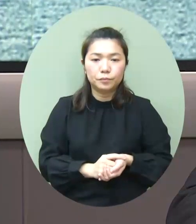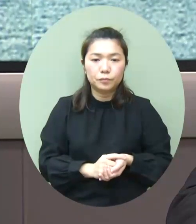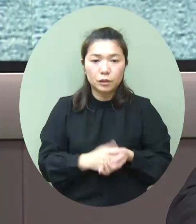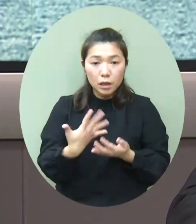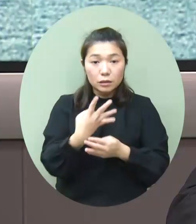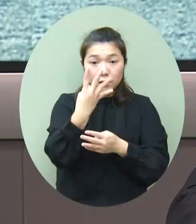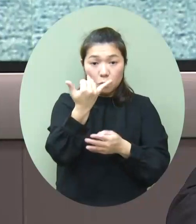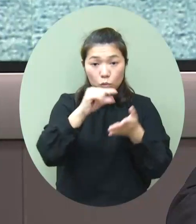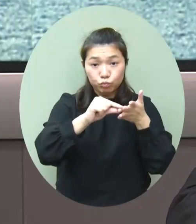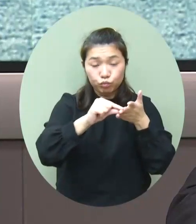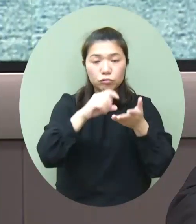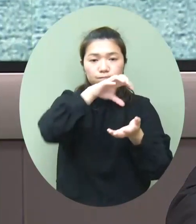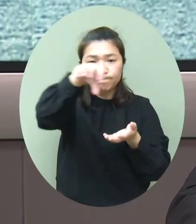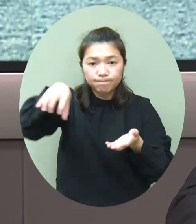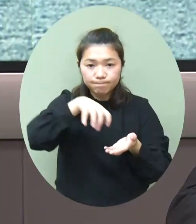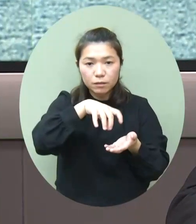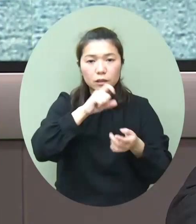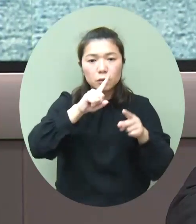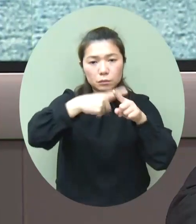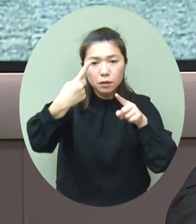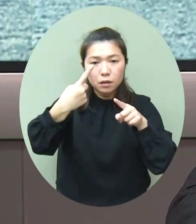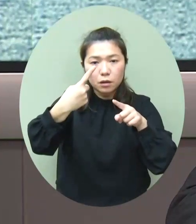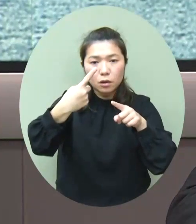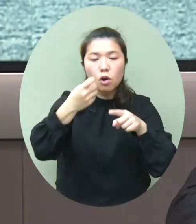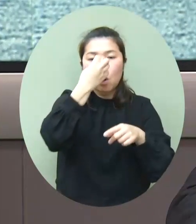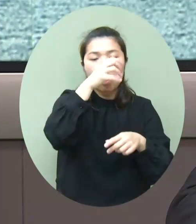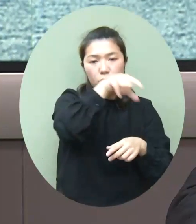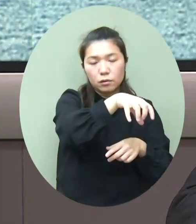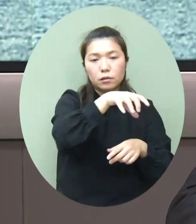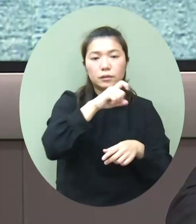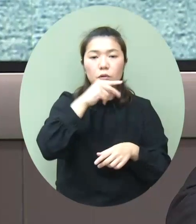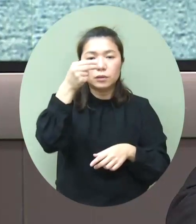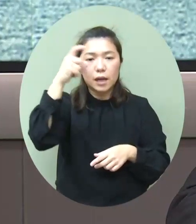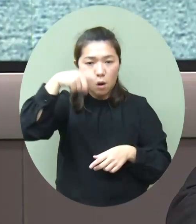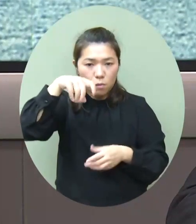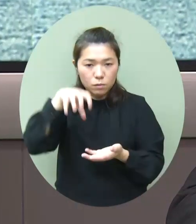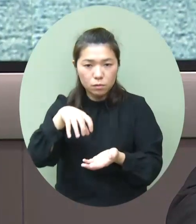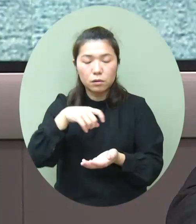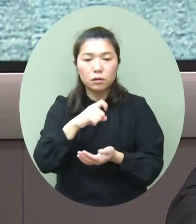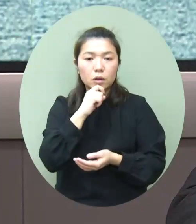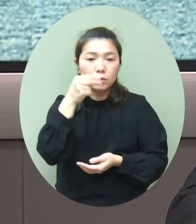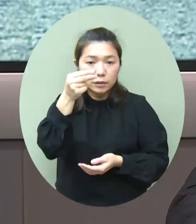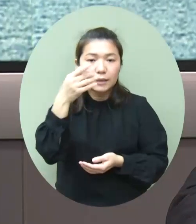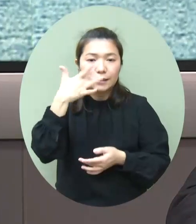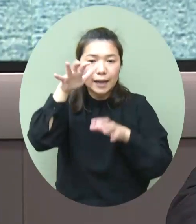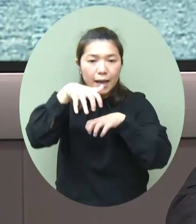幼，另外187是职员，有81家